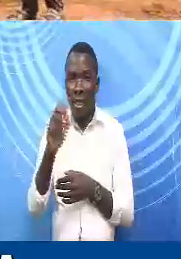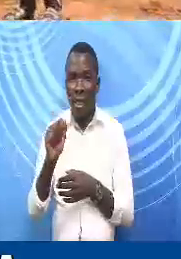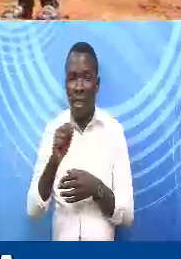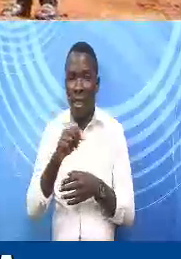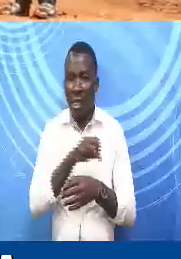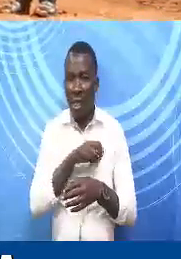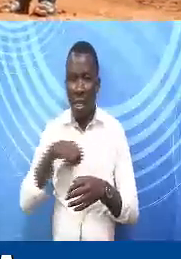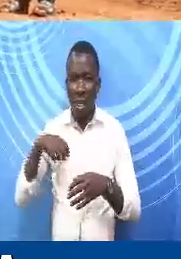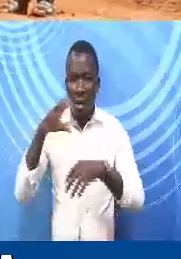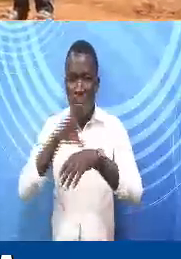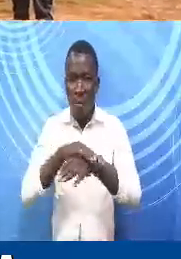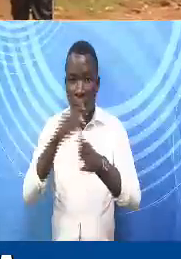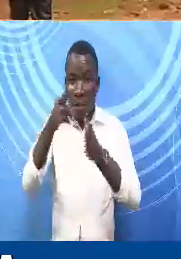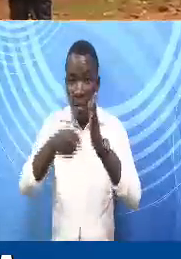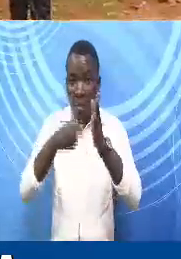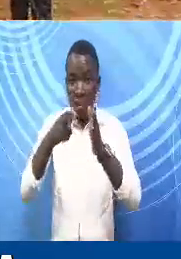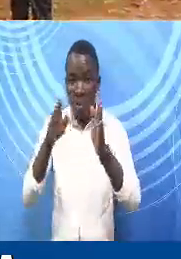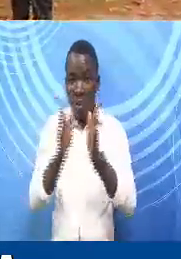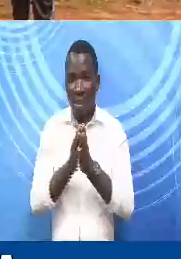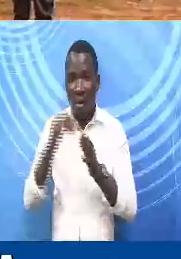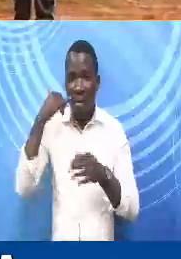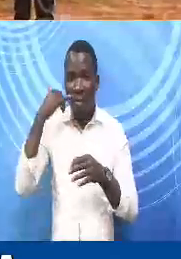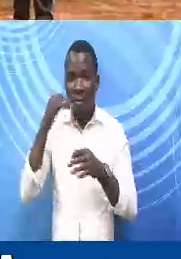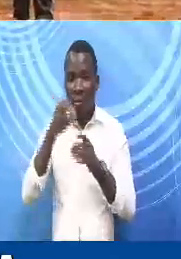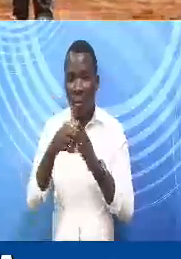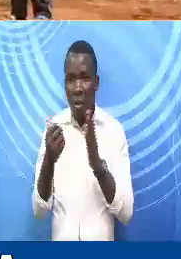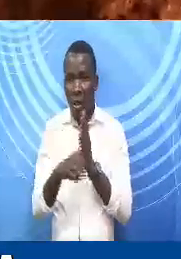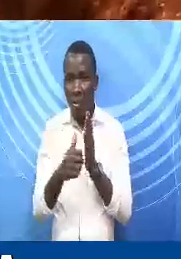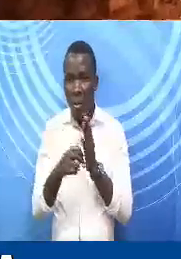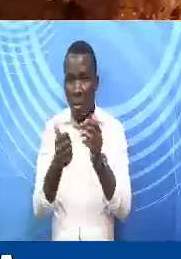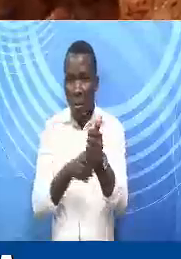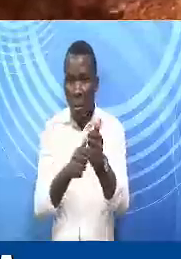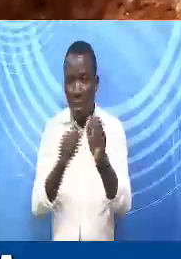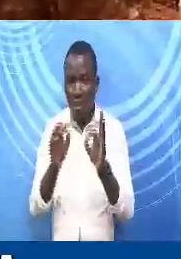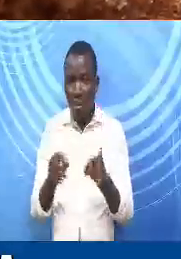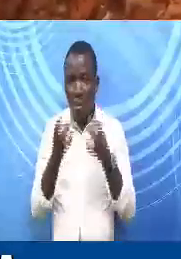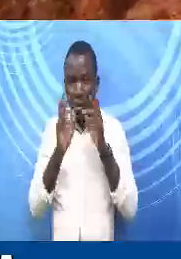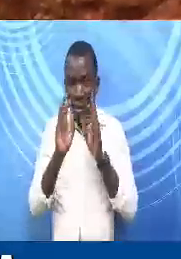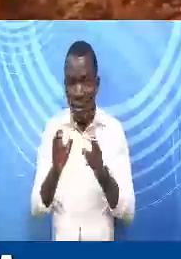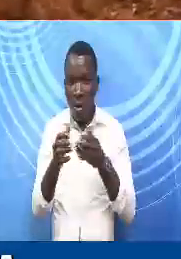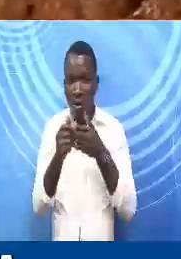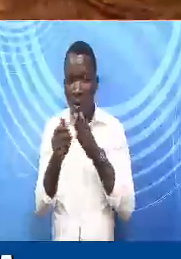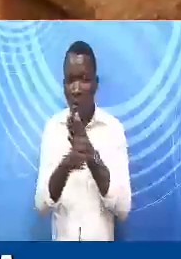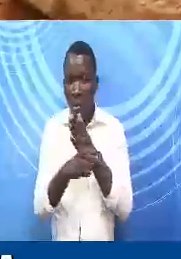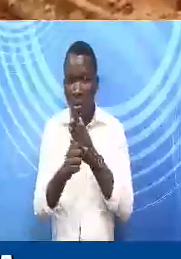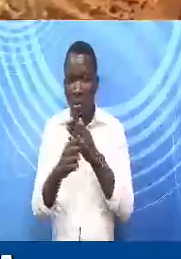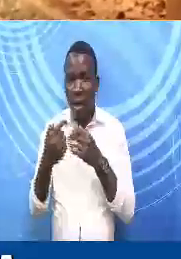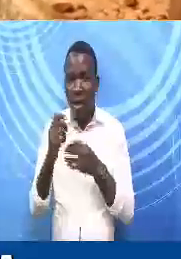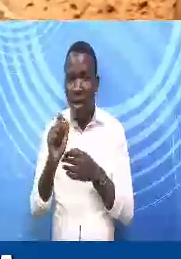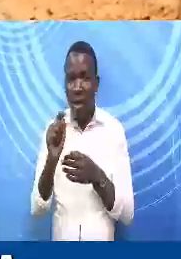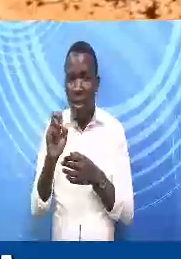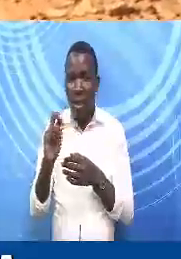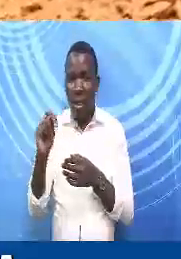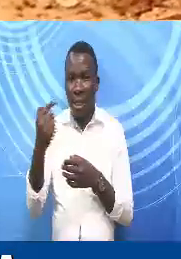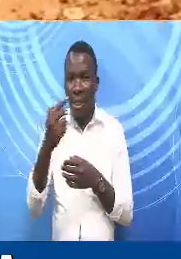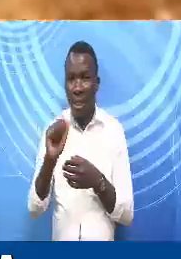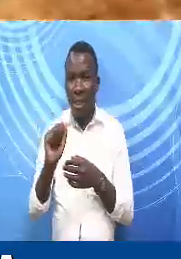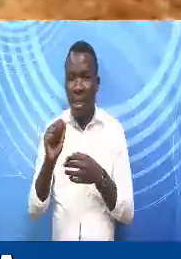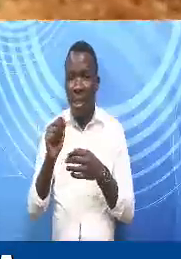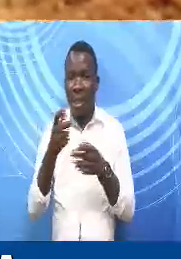amashusho kuri iki kibazo ukurikije ibivugwa n'aba baturage ndetse n'ibyo twabonye ubwo uyu munyamabanga nshingwabikorwa w'umurenge wa Gatenga yavuganaga kuri telefoni